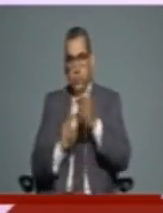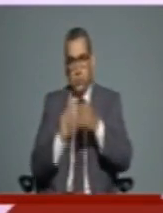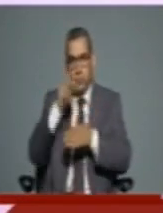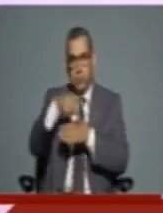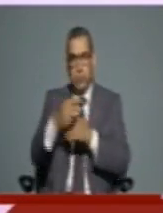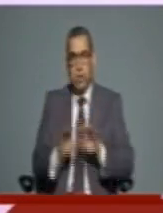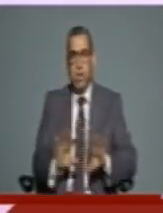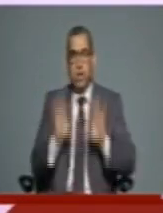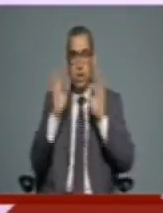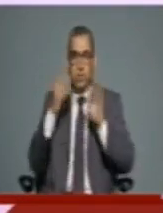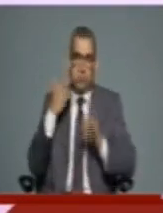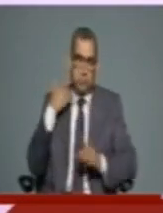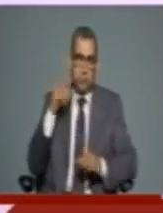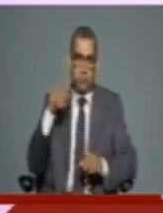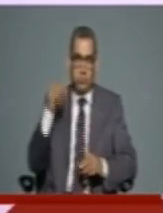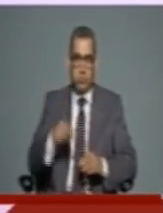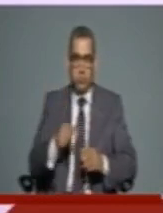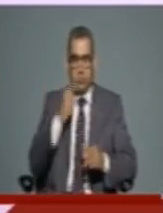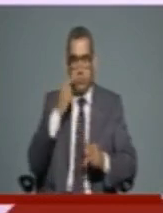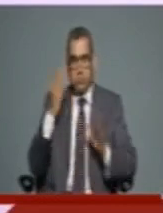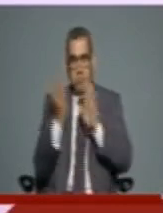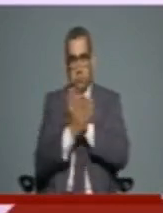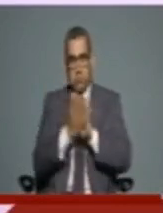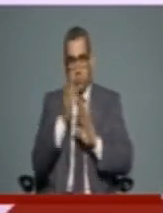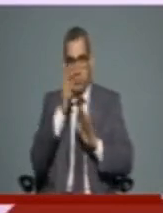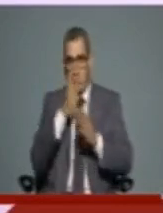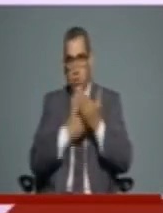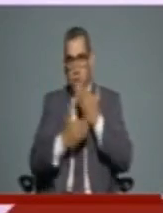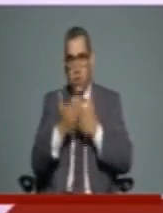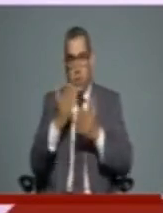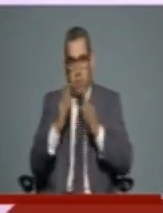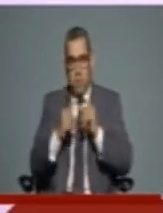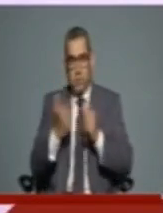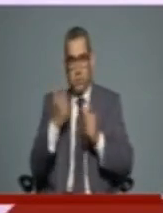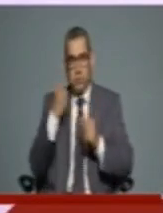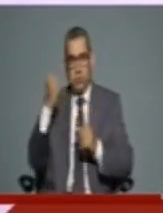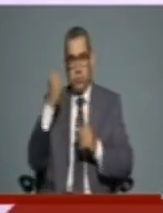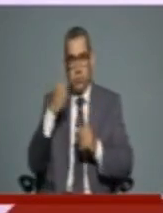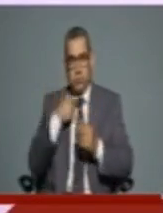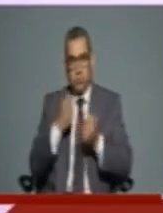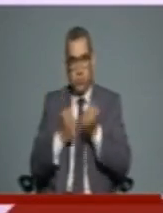العظيم التاريخي الذي نحن نشاهده